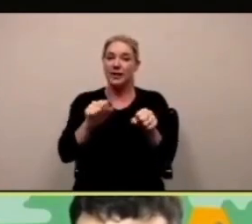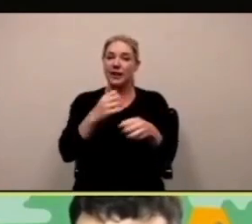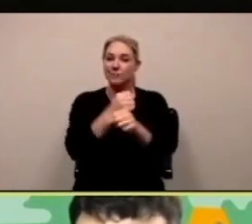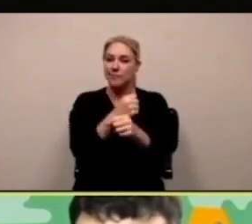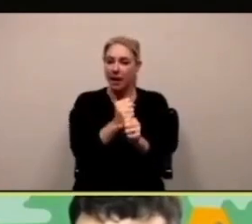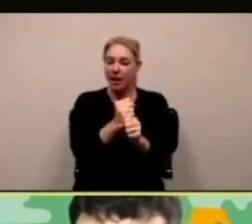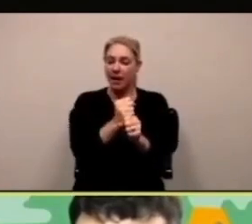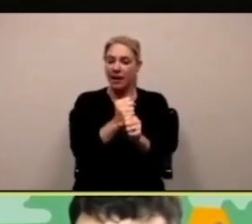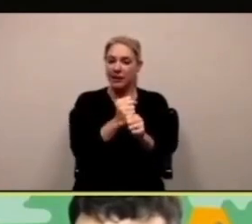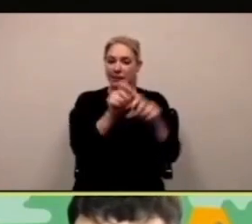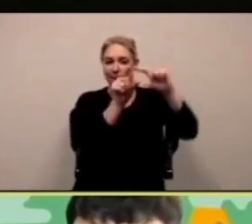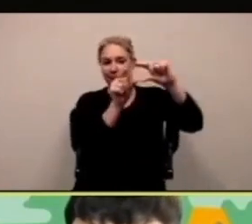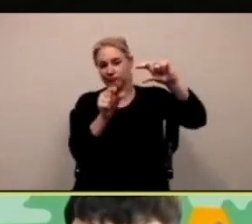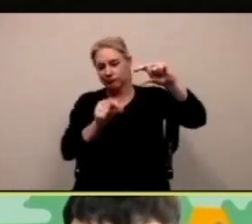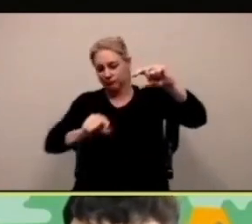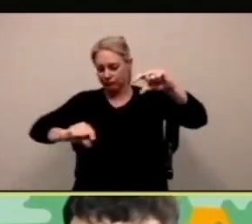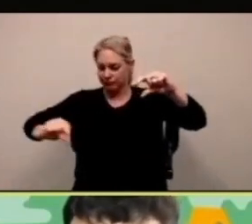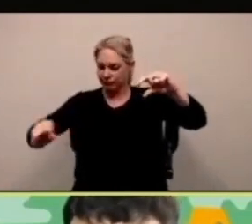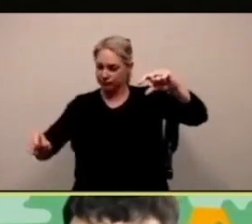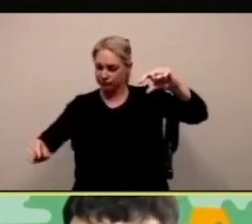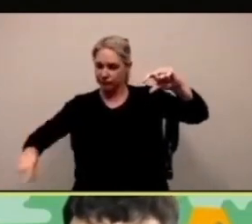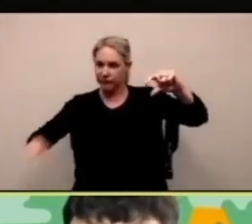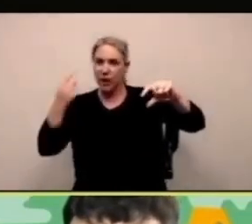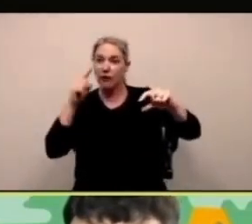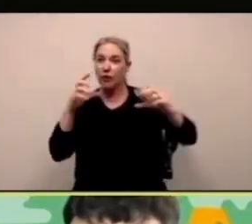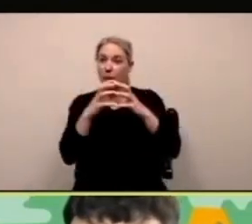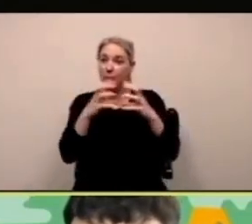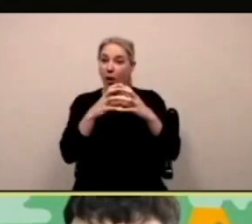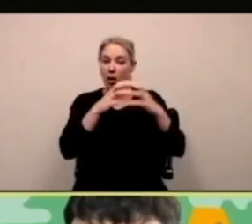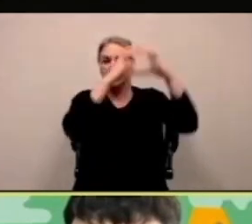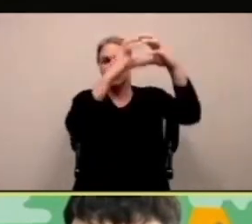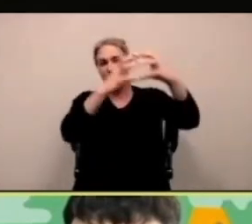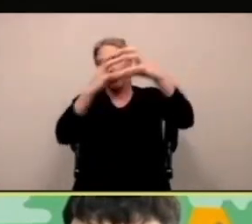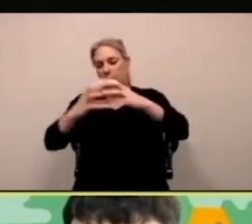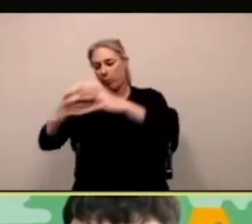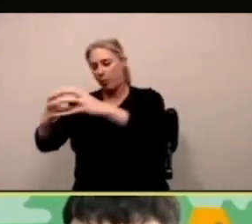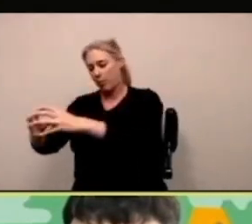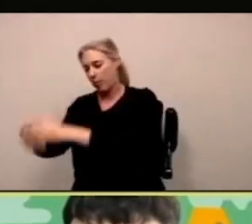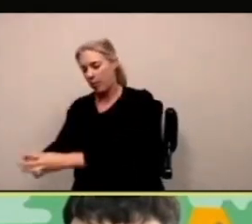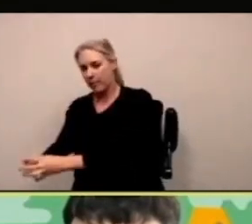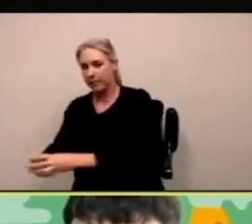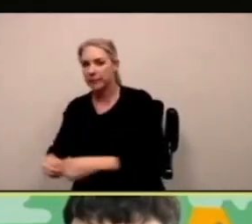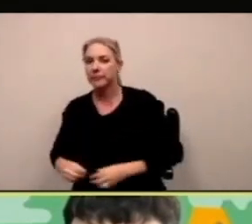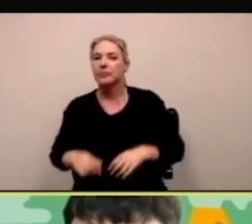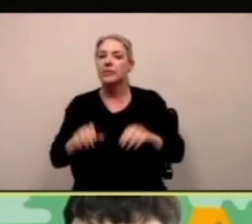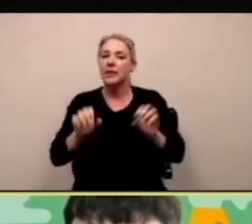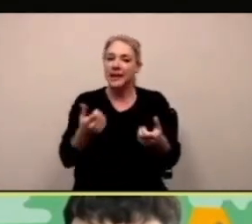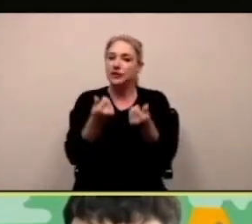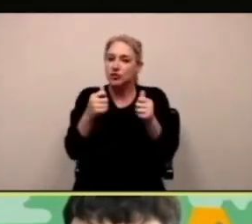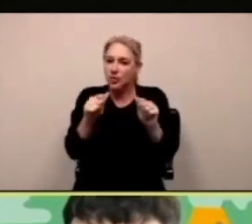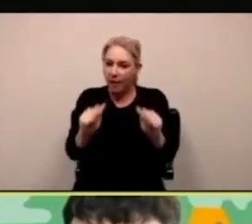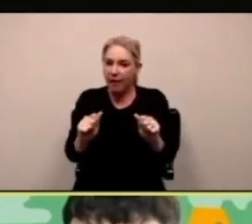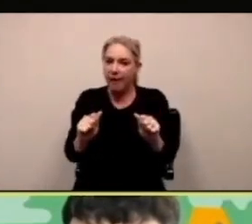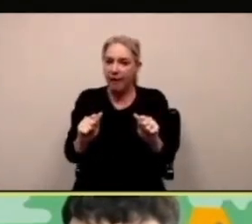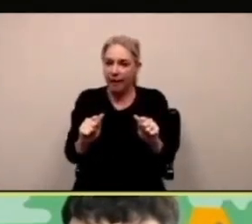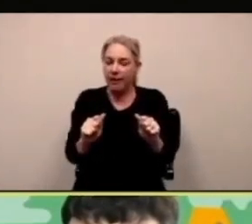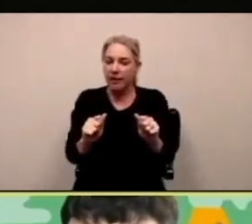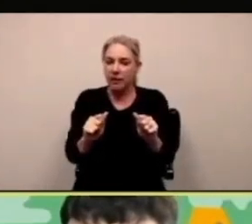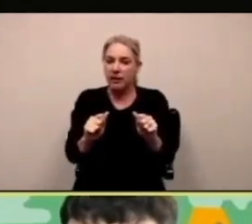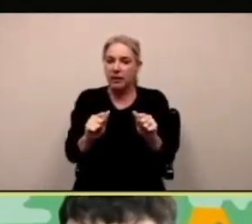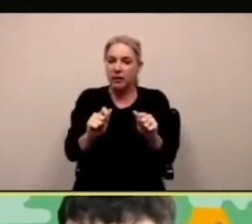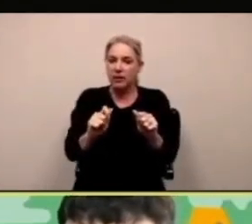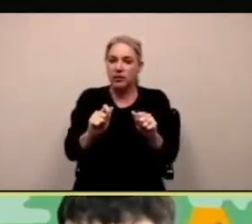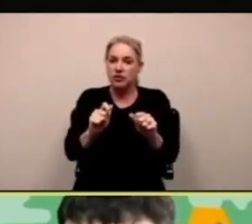からビー玉が落ちていくとこれをクリックすると実は固まってしまうので